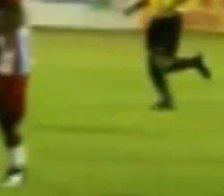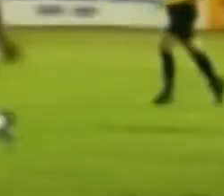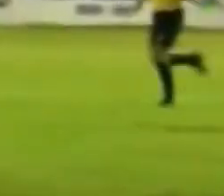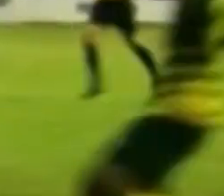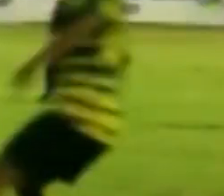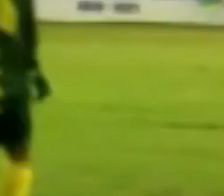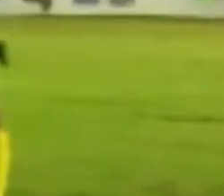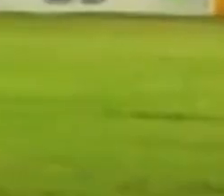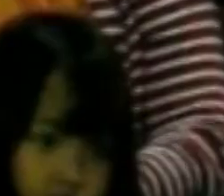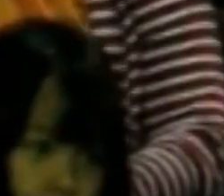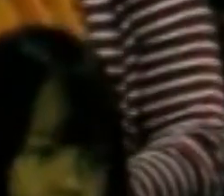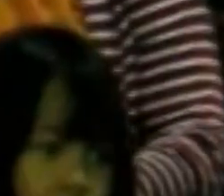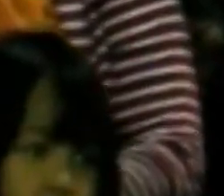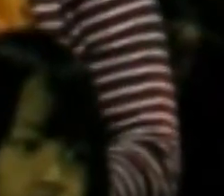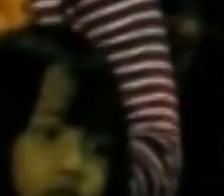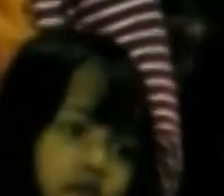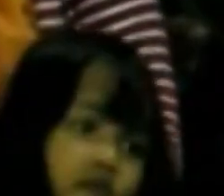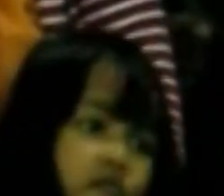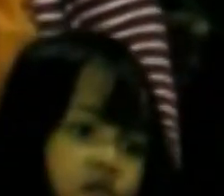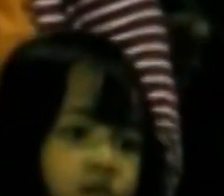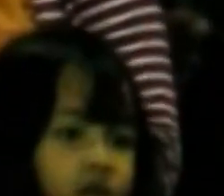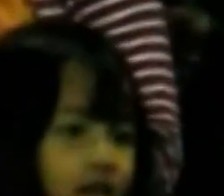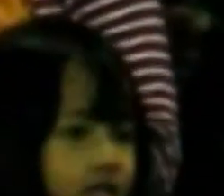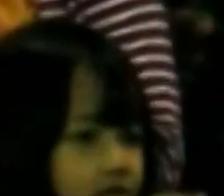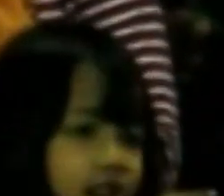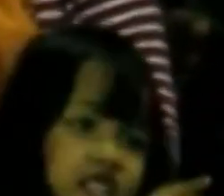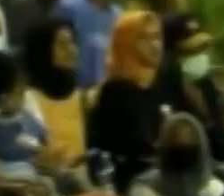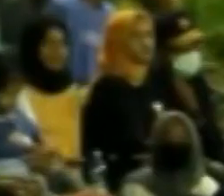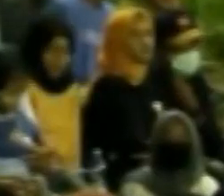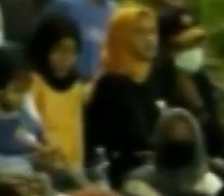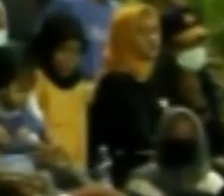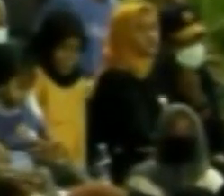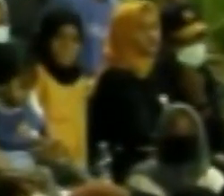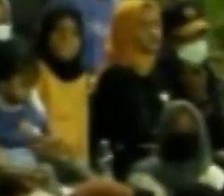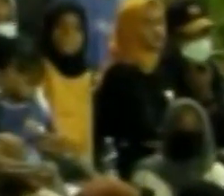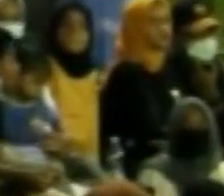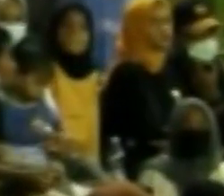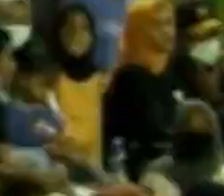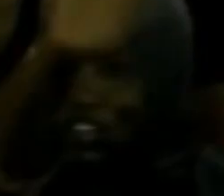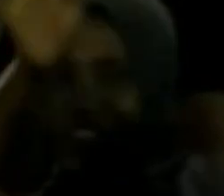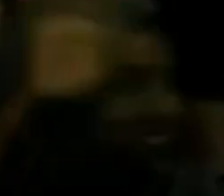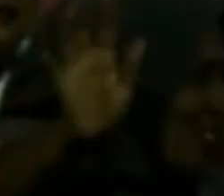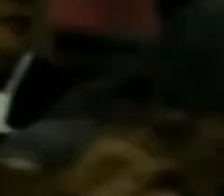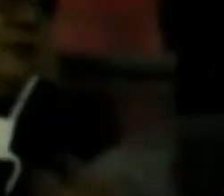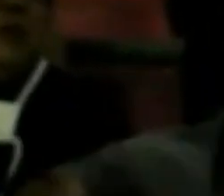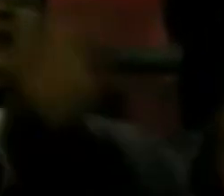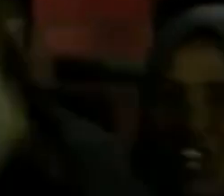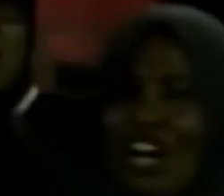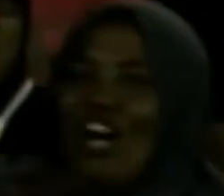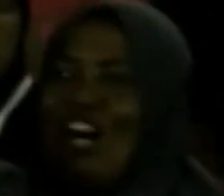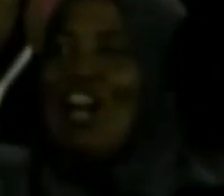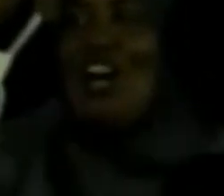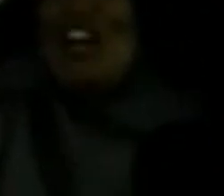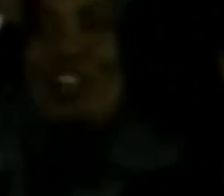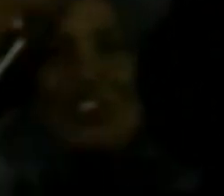Tak hanya menciptakan kerumunan, ribuan warga juga mengabaikan protokol kesehatan. Selama menyaksikan pertandingan sepak bola yang